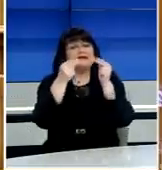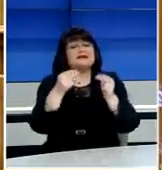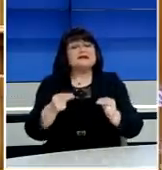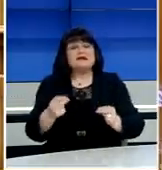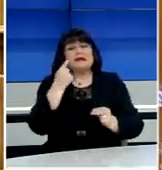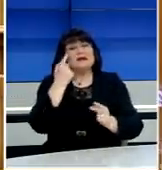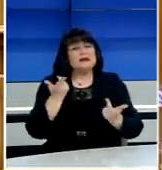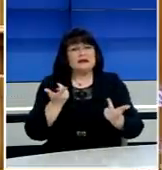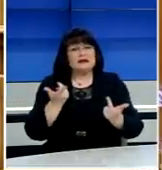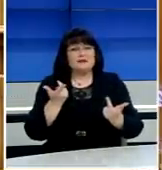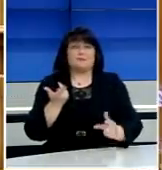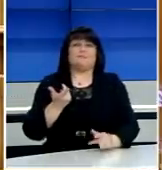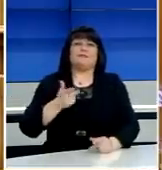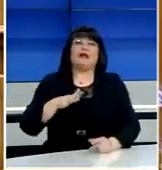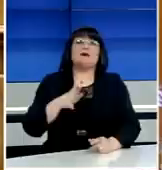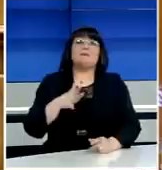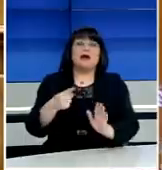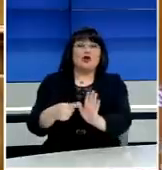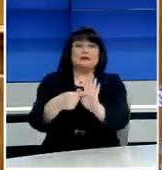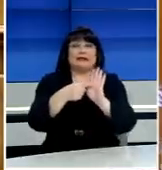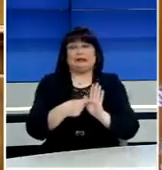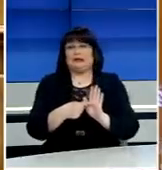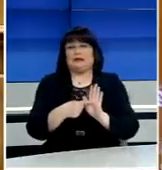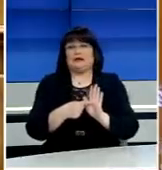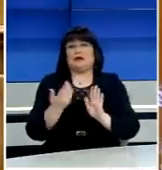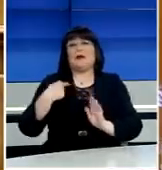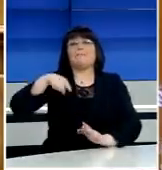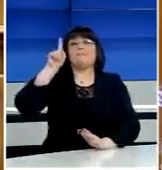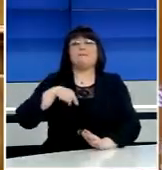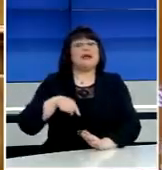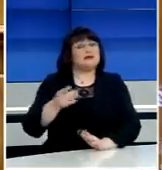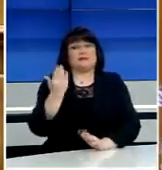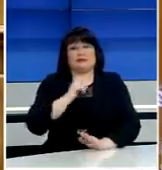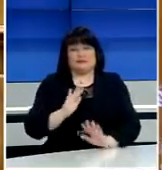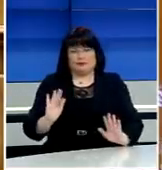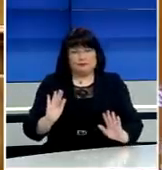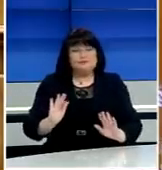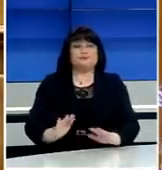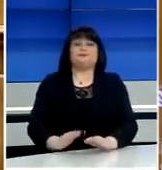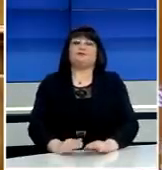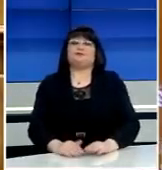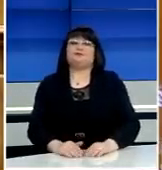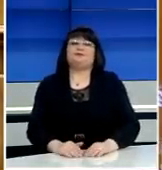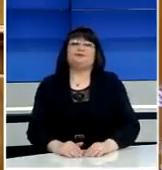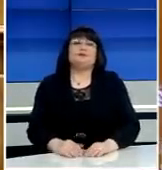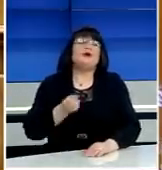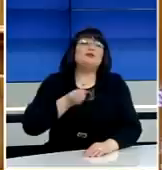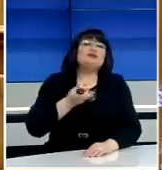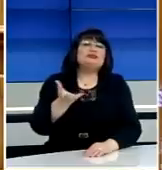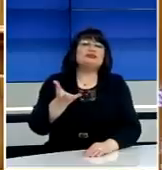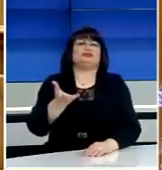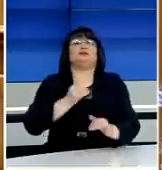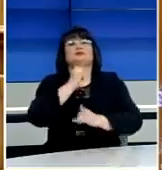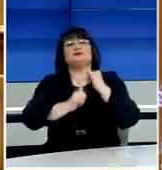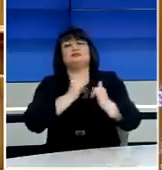προφανώς δεν αναδείχθηκε τις προηγούμενες μέρες από τα δεκάδες site,